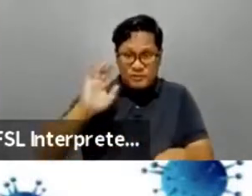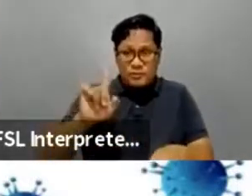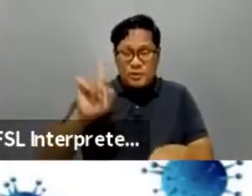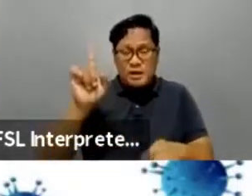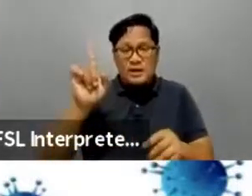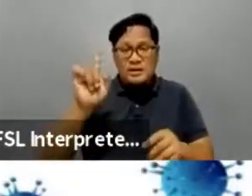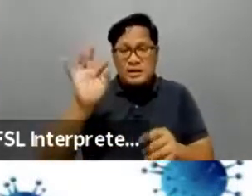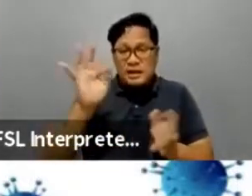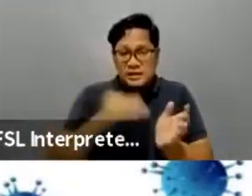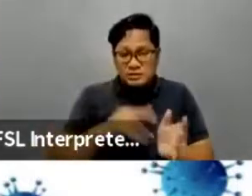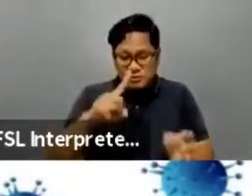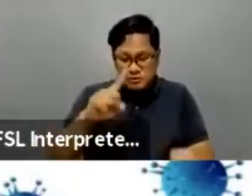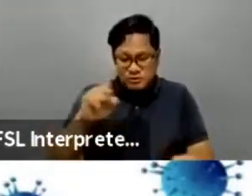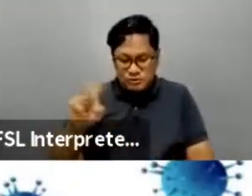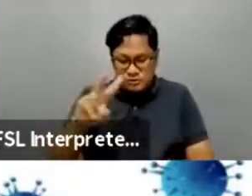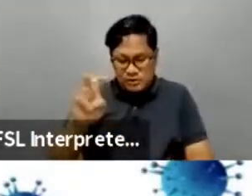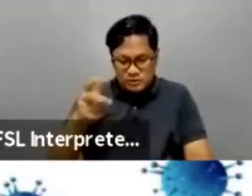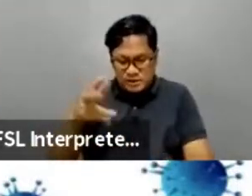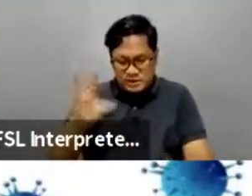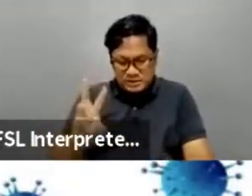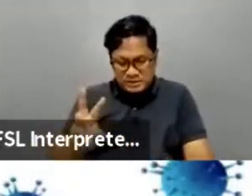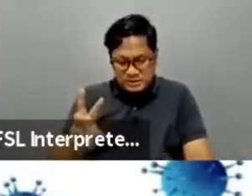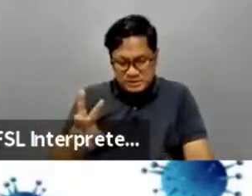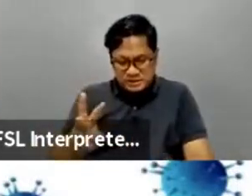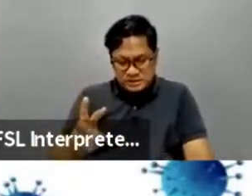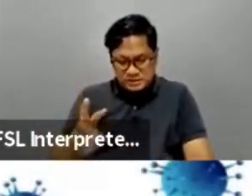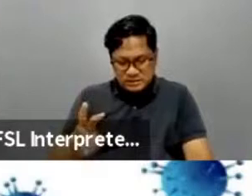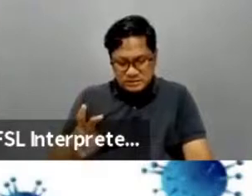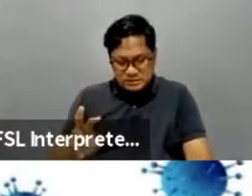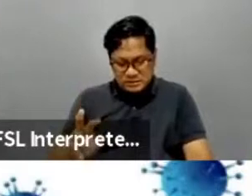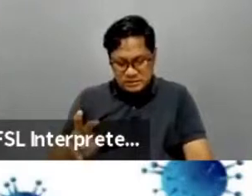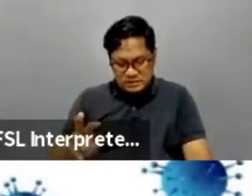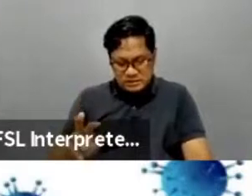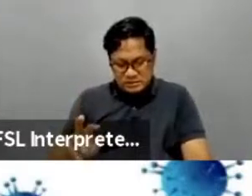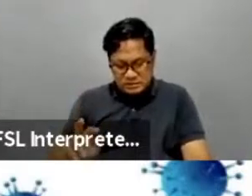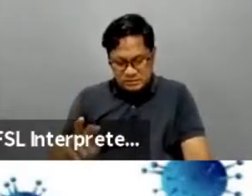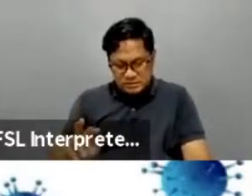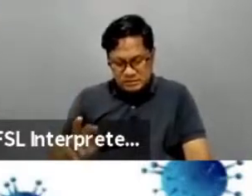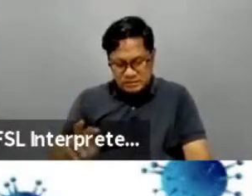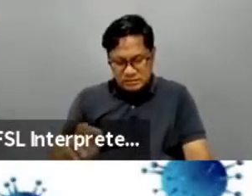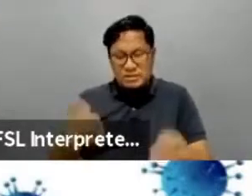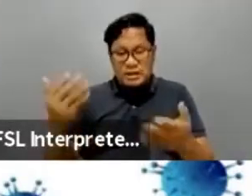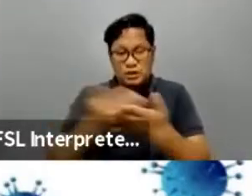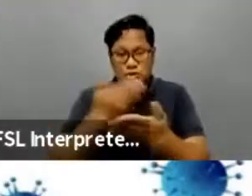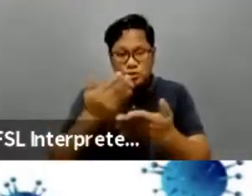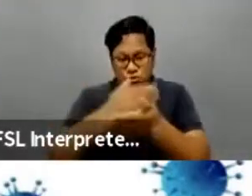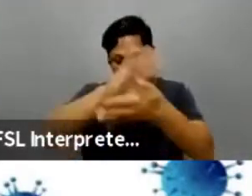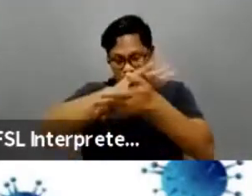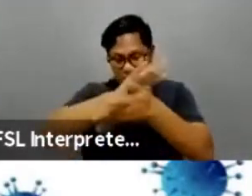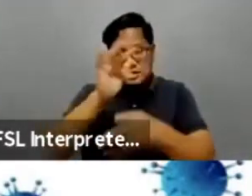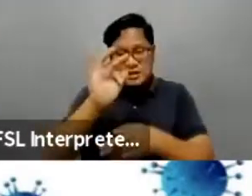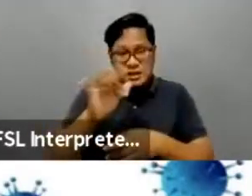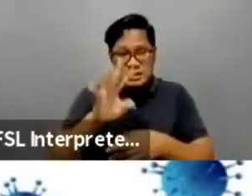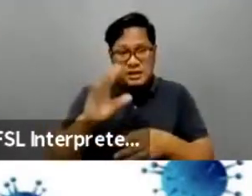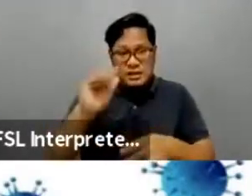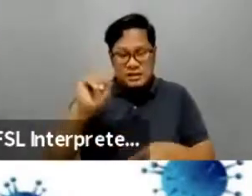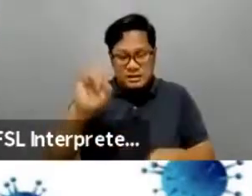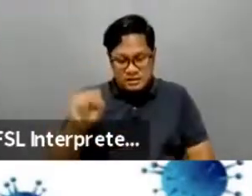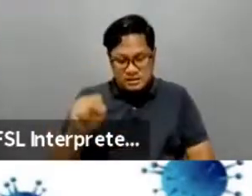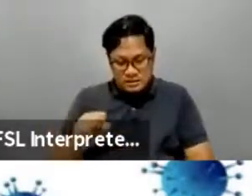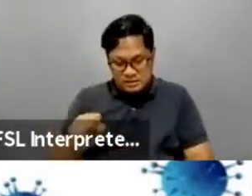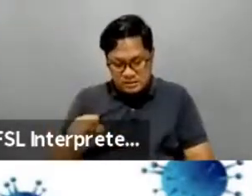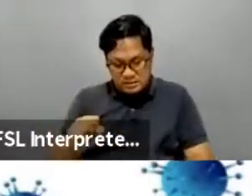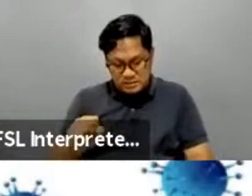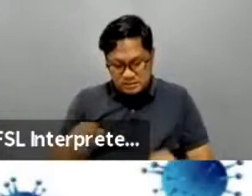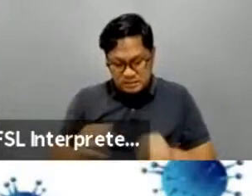9,226 cases were the new reported COVID-19 cases. And